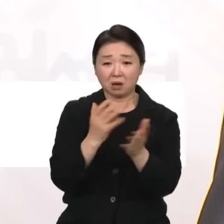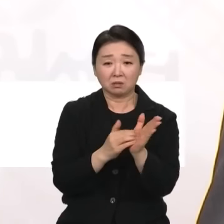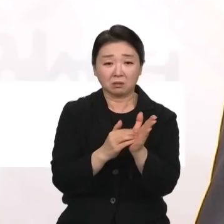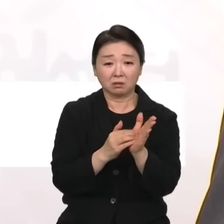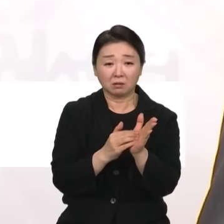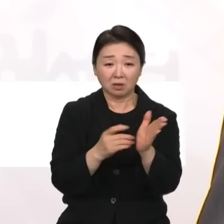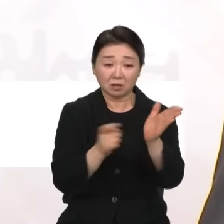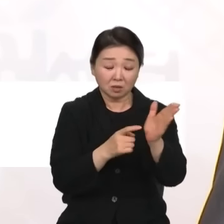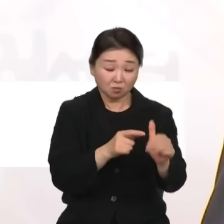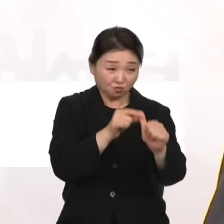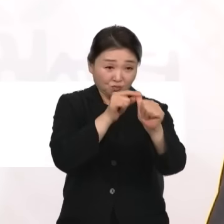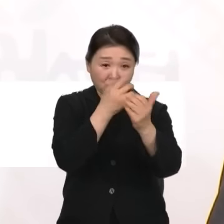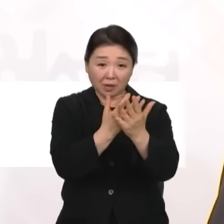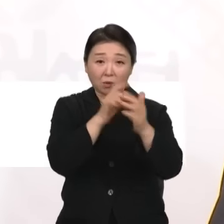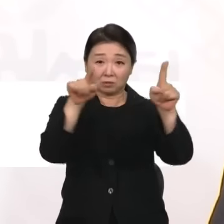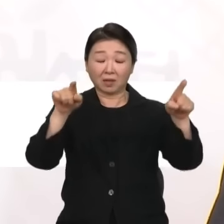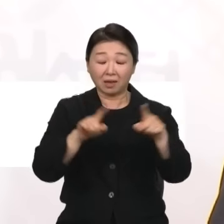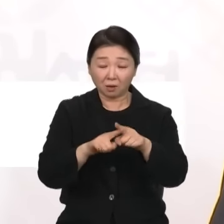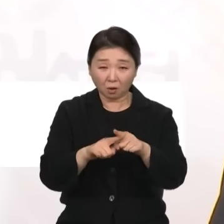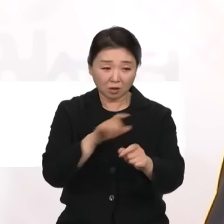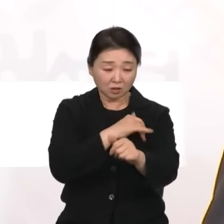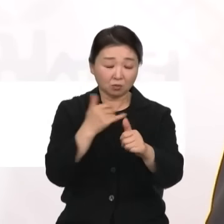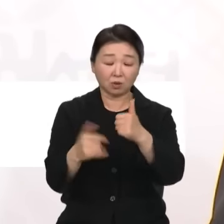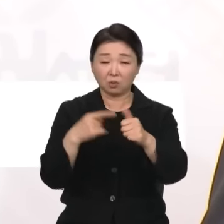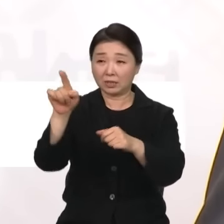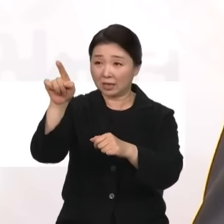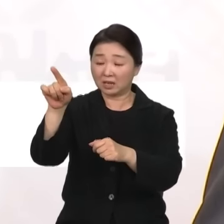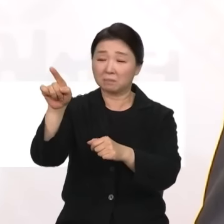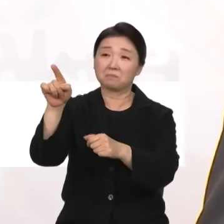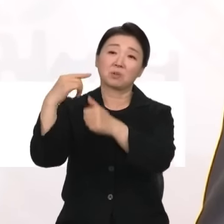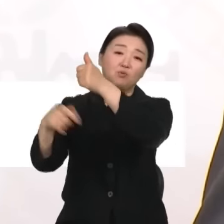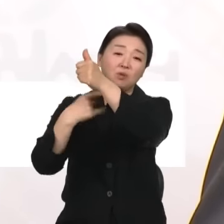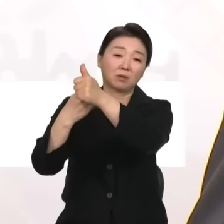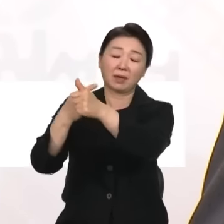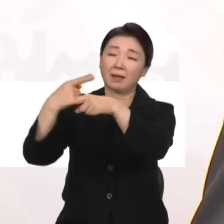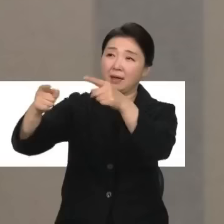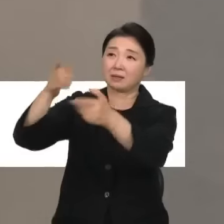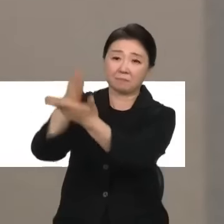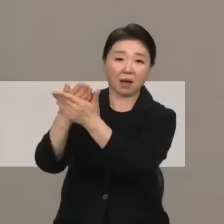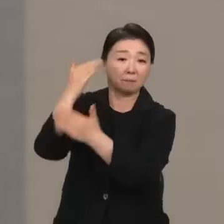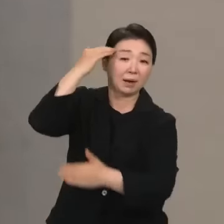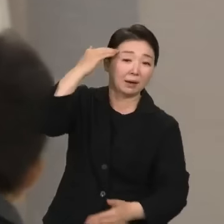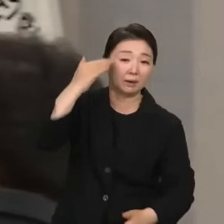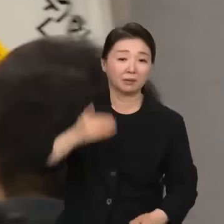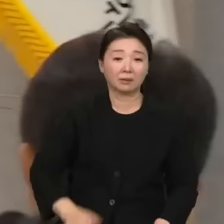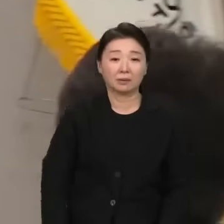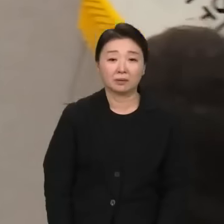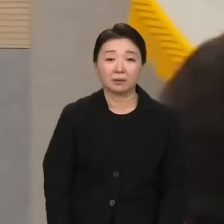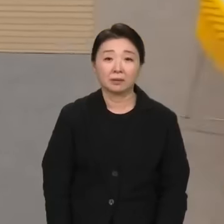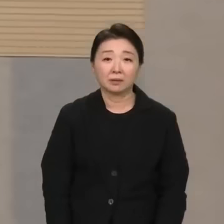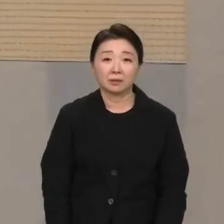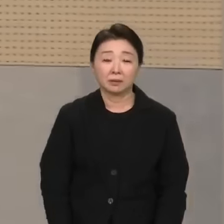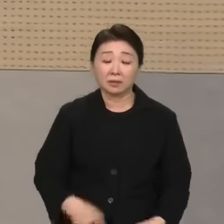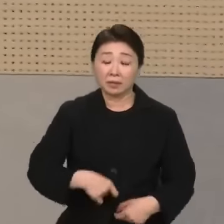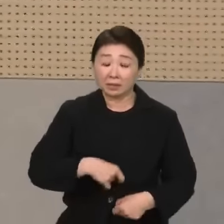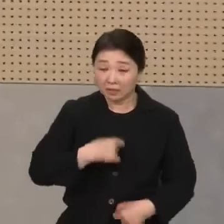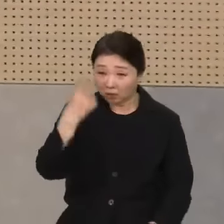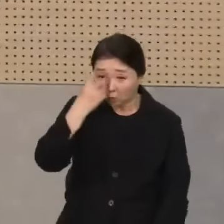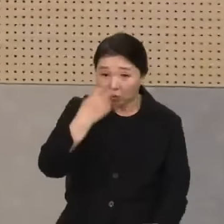긴급구제 안건을 인권위 상임위원회에서 다루지 못하게 방해하더니 진상규명의 의지를 보이던 김